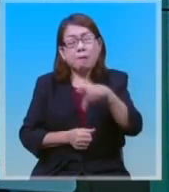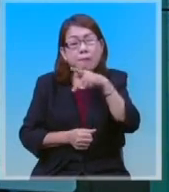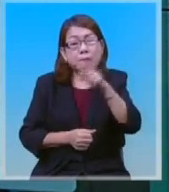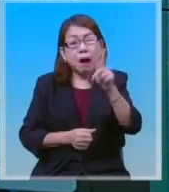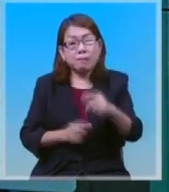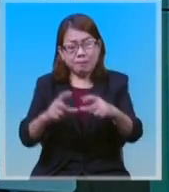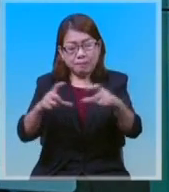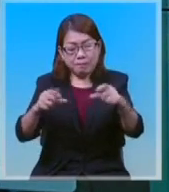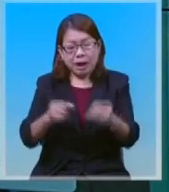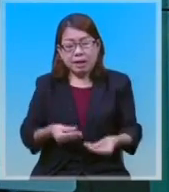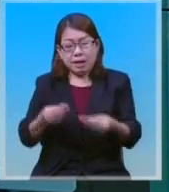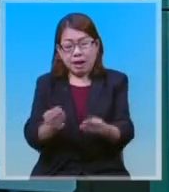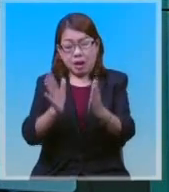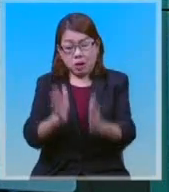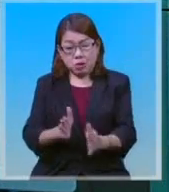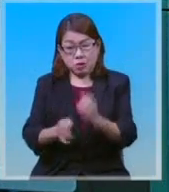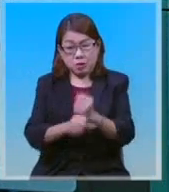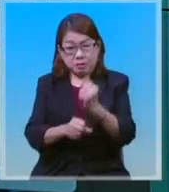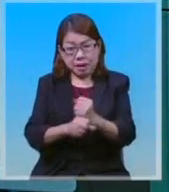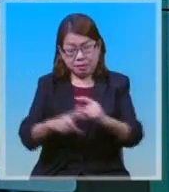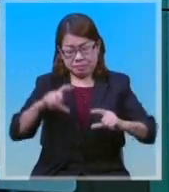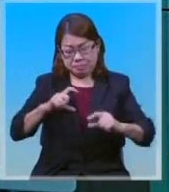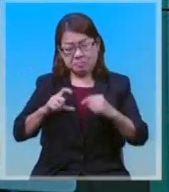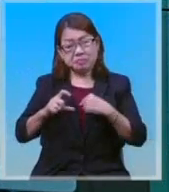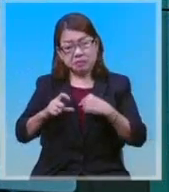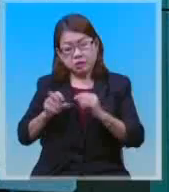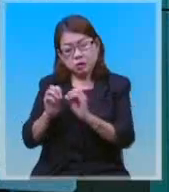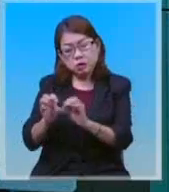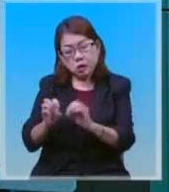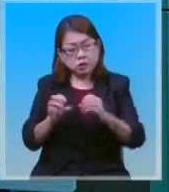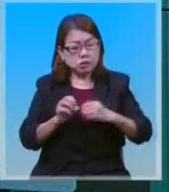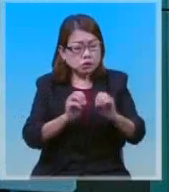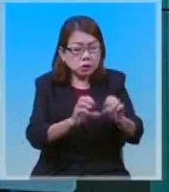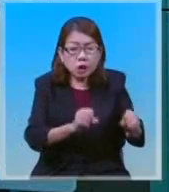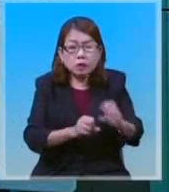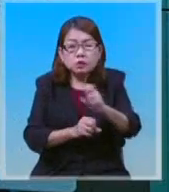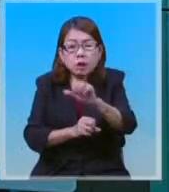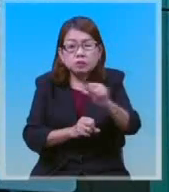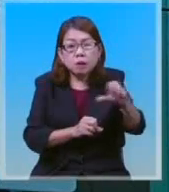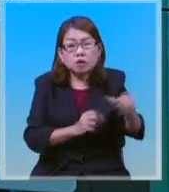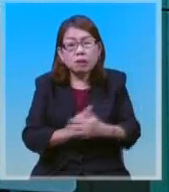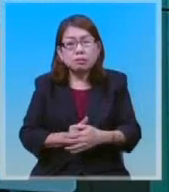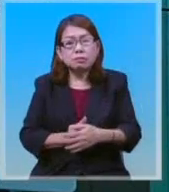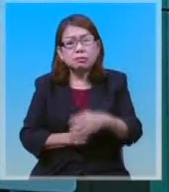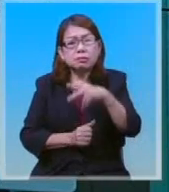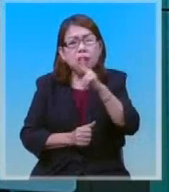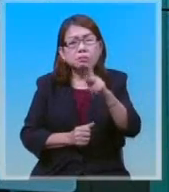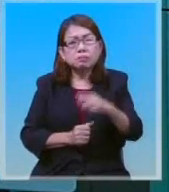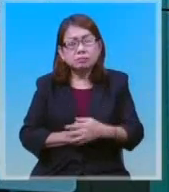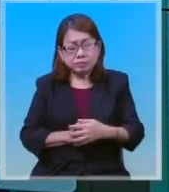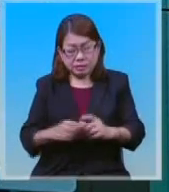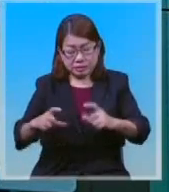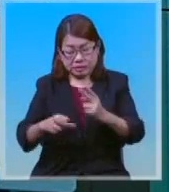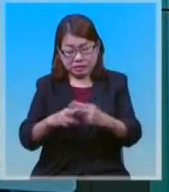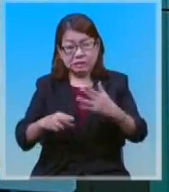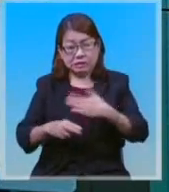ติวเตอร์ทั้งหลายจะได้ใช้วิธีการในการไปสวมชื่อแล้วก็ไปเข้าสอบแทนนักศึกษาที่ต้องการ